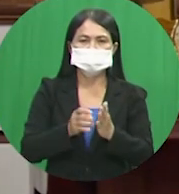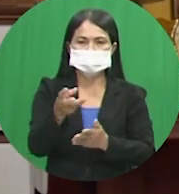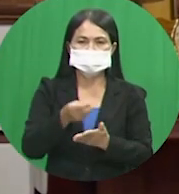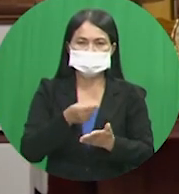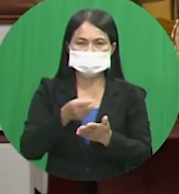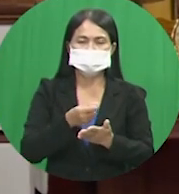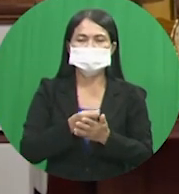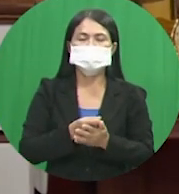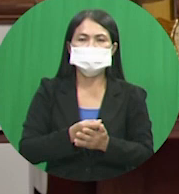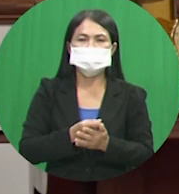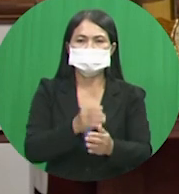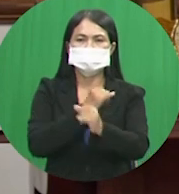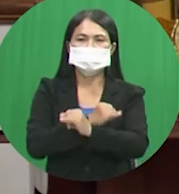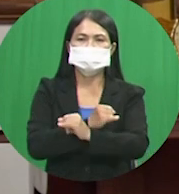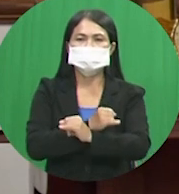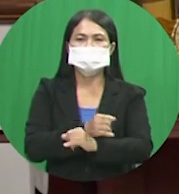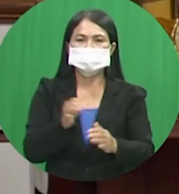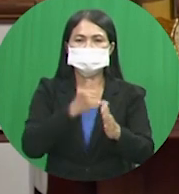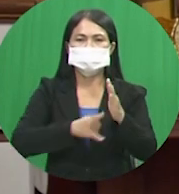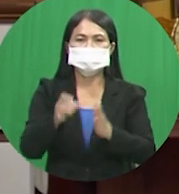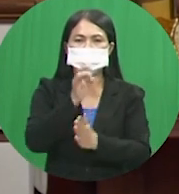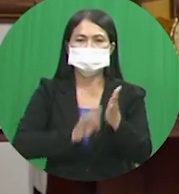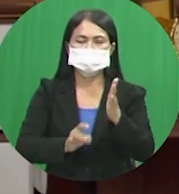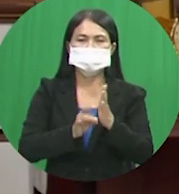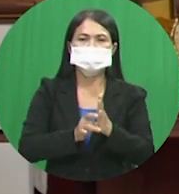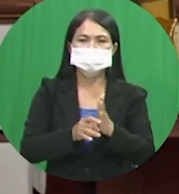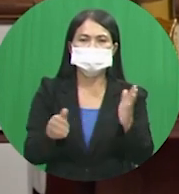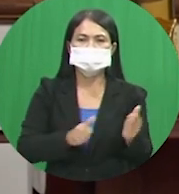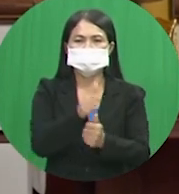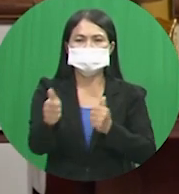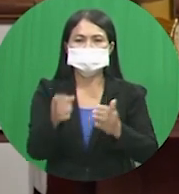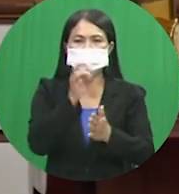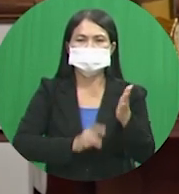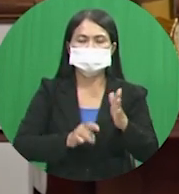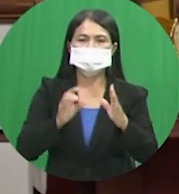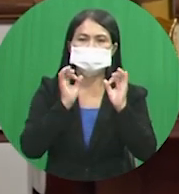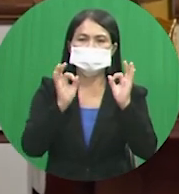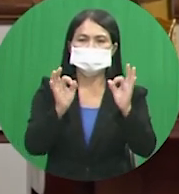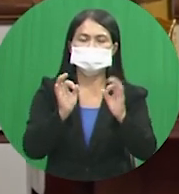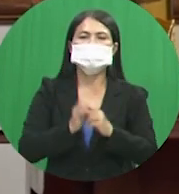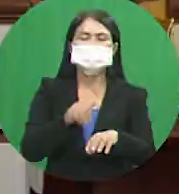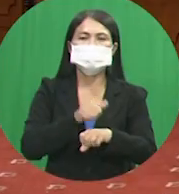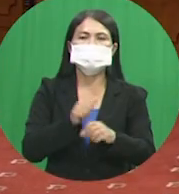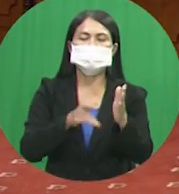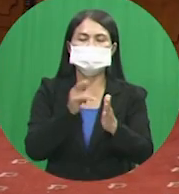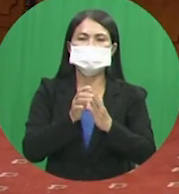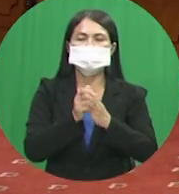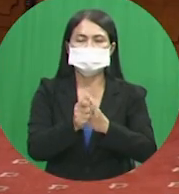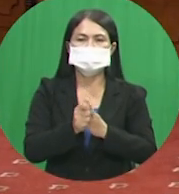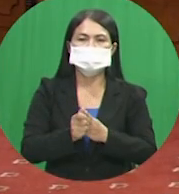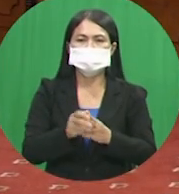លនឹងការបង្ការការកិច្ចវេះពុននិងការជៀសវាងពុននិងកិច្ចព្រមព្រៀងរវាងរាជរដ្ឋាភិ